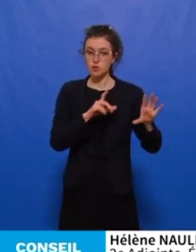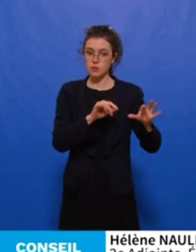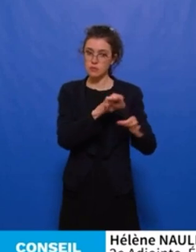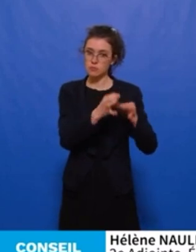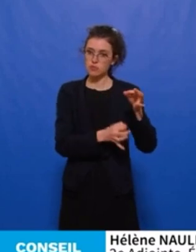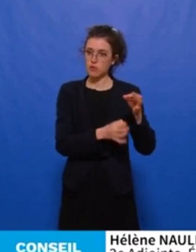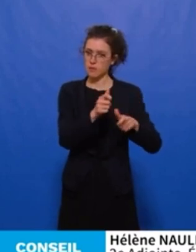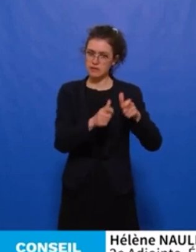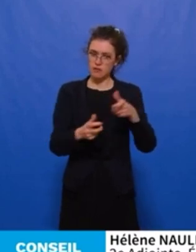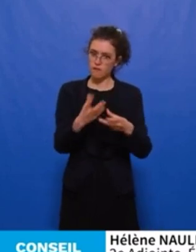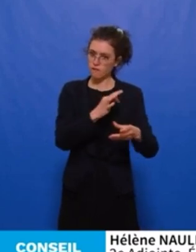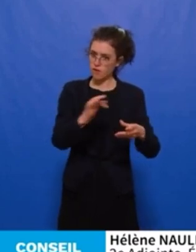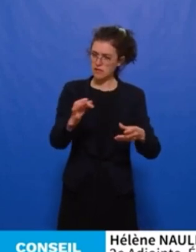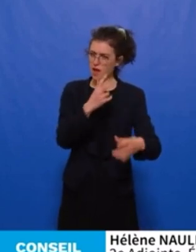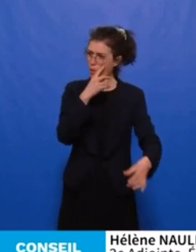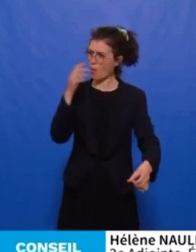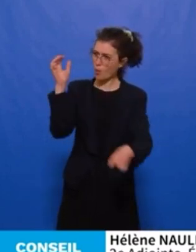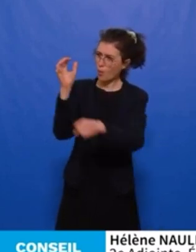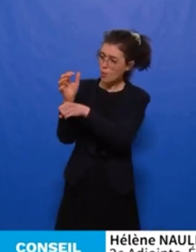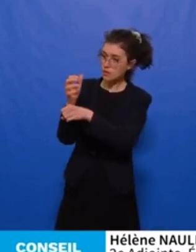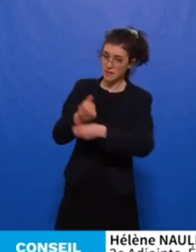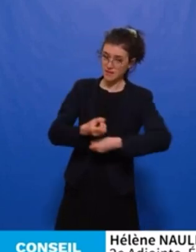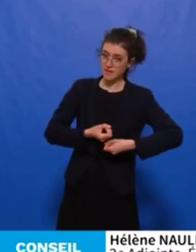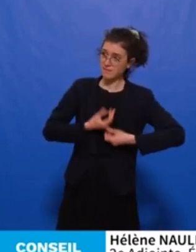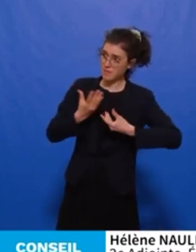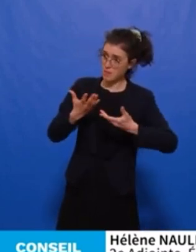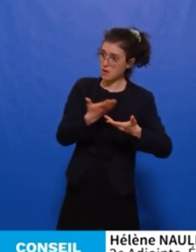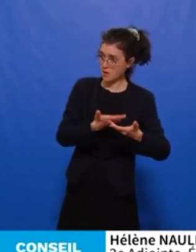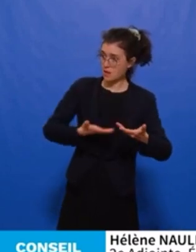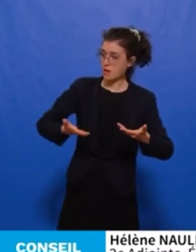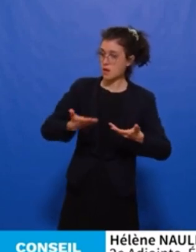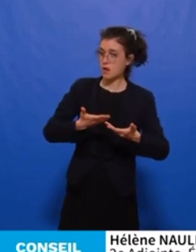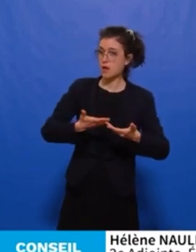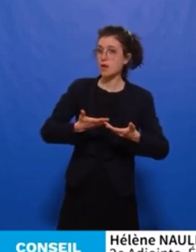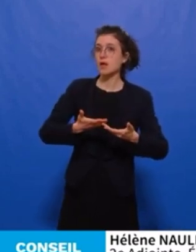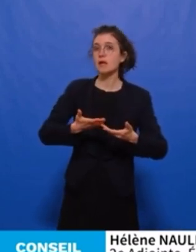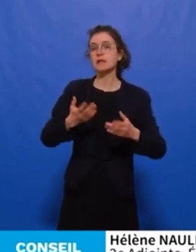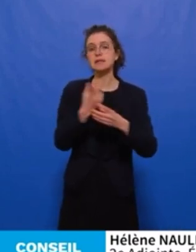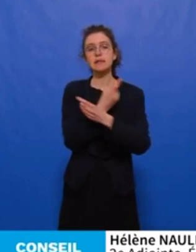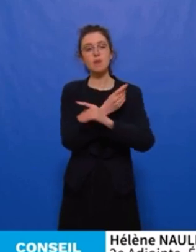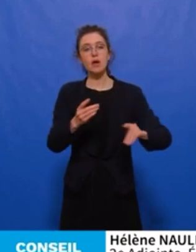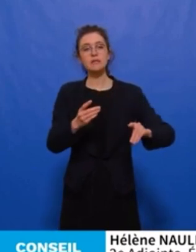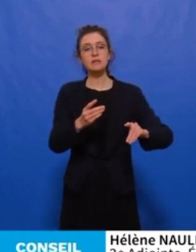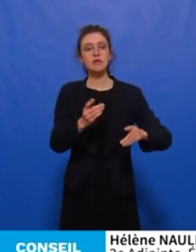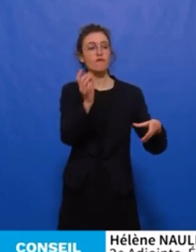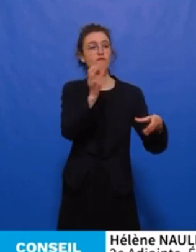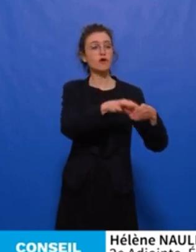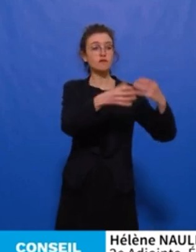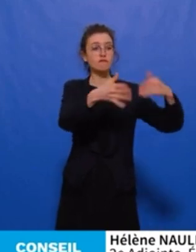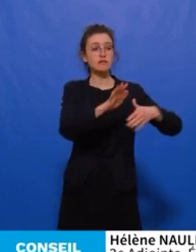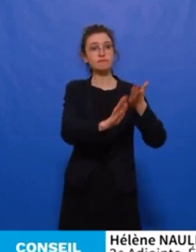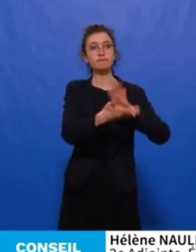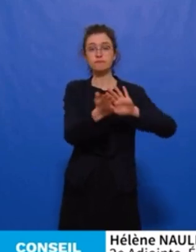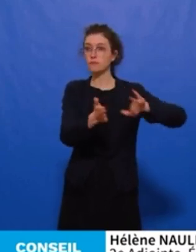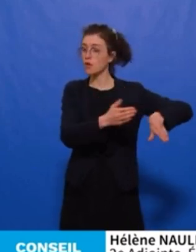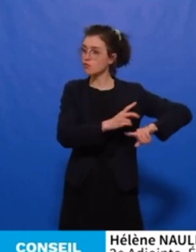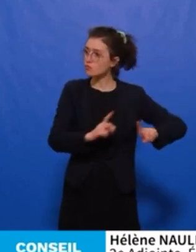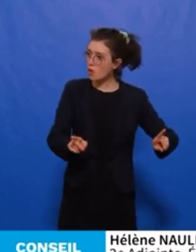la démocratie, ça ne s'arrête pas une fois seulement après qu'on ait mis le bulletin dans l'urne, mais c'est bien aussi le reste du temps par